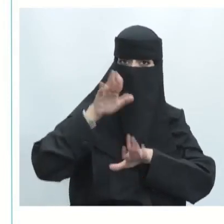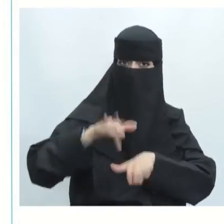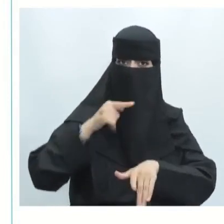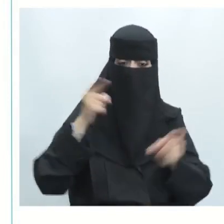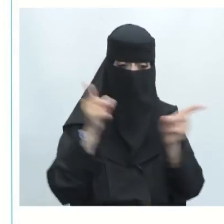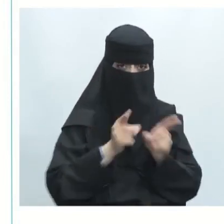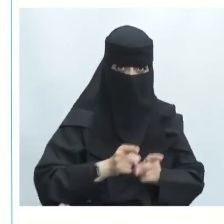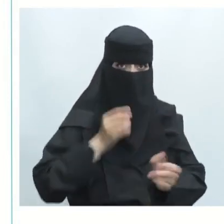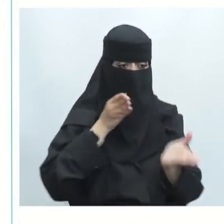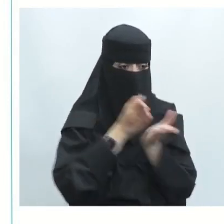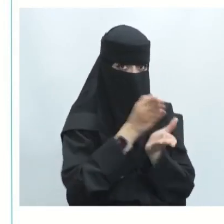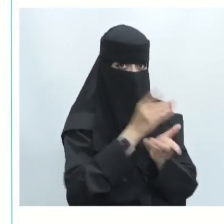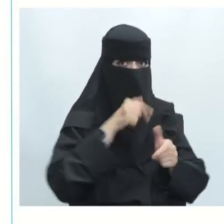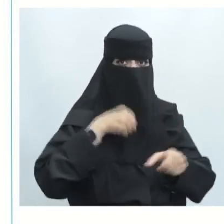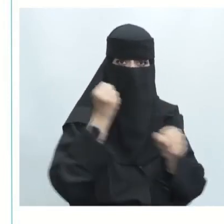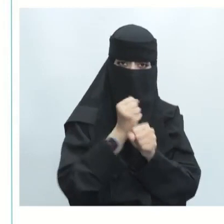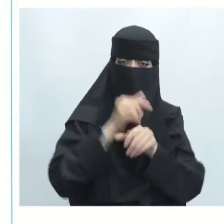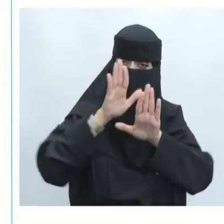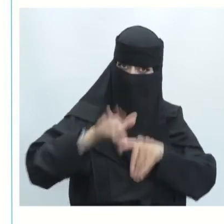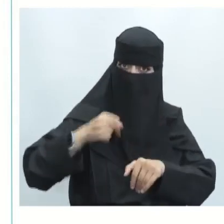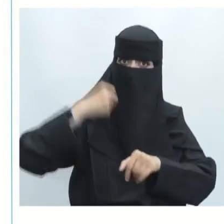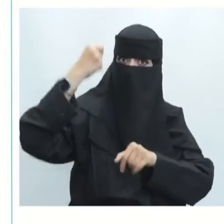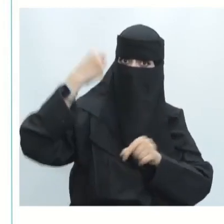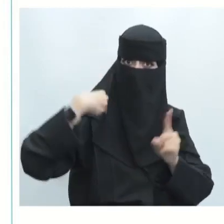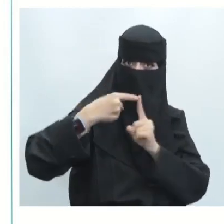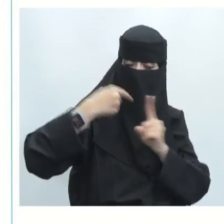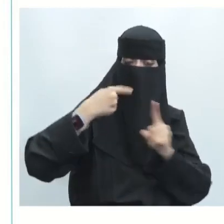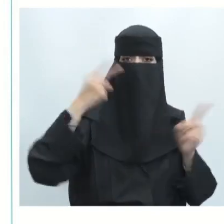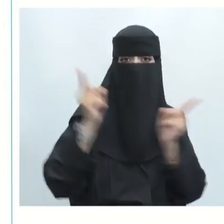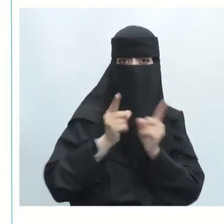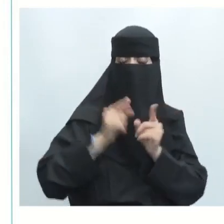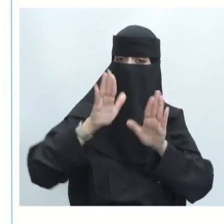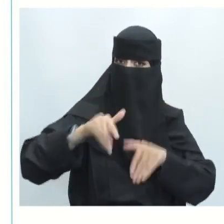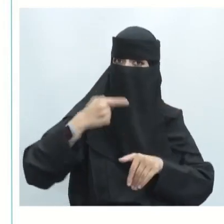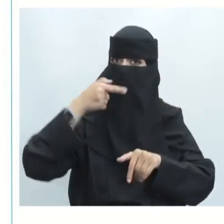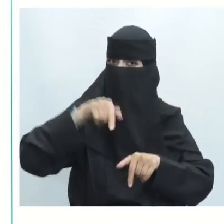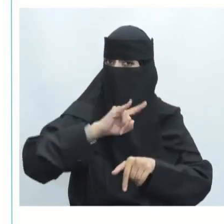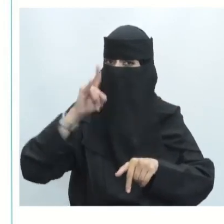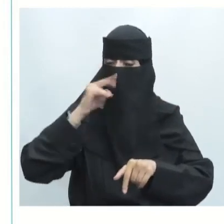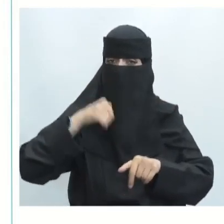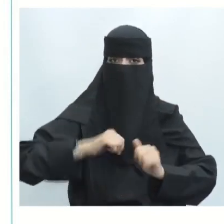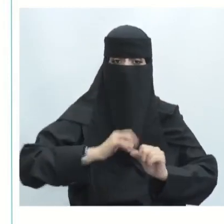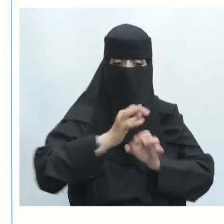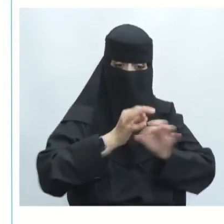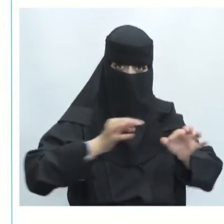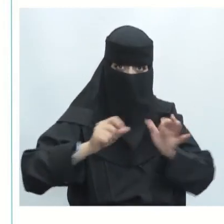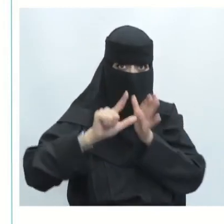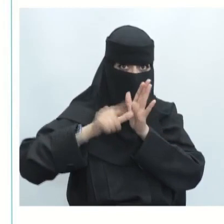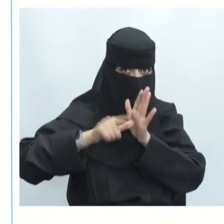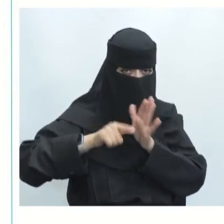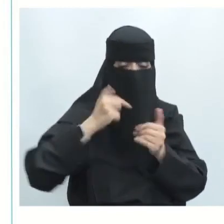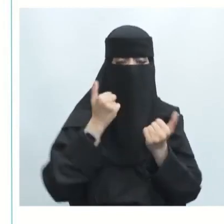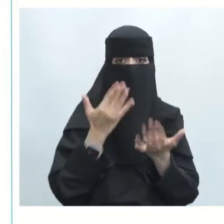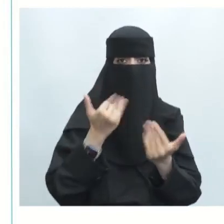يحدد اتجاه العمل ويضع اهداف محدده ذكرنا ان لا يمكن ان نخطط بدون اهداف وبالتالي الاهداف